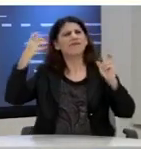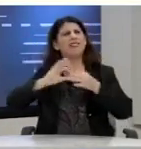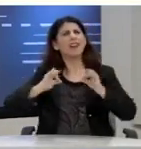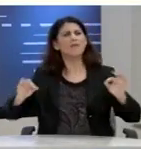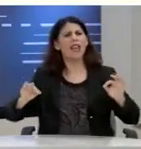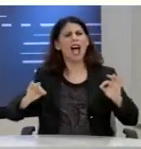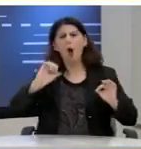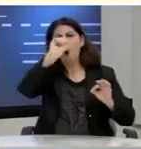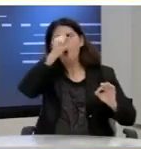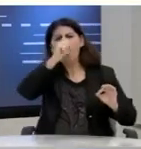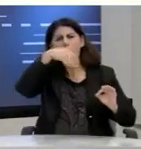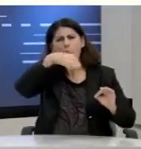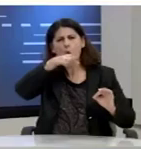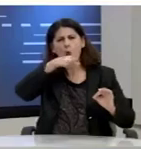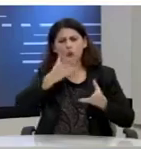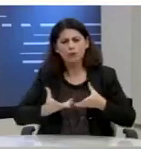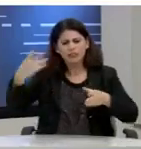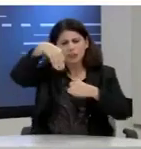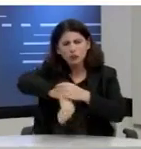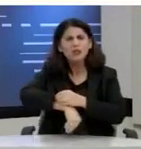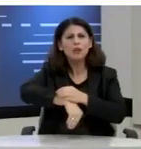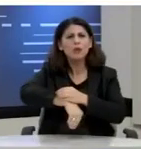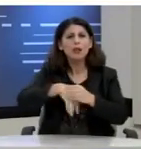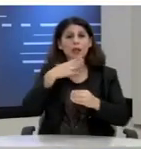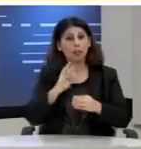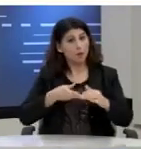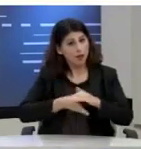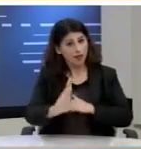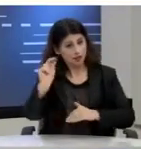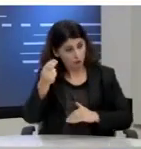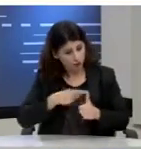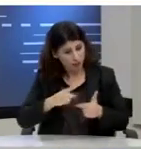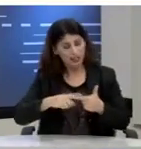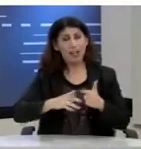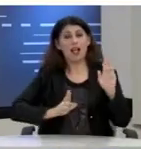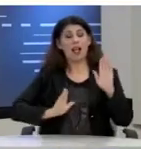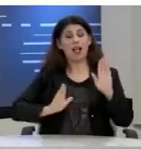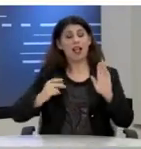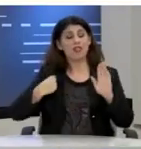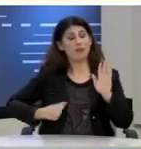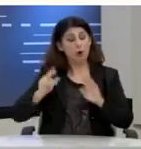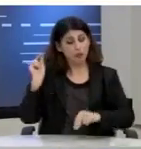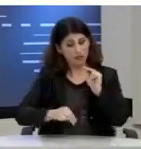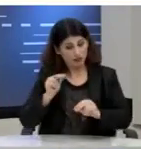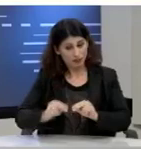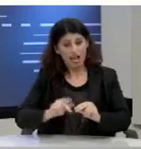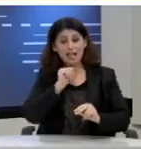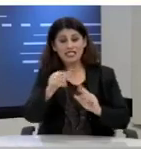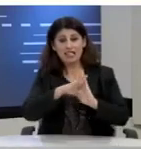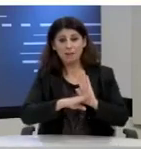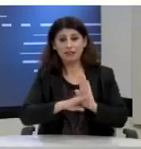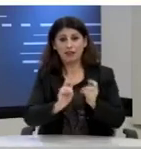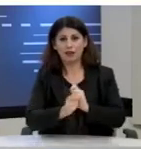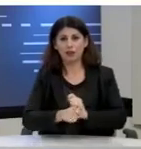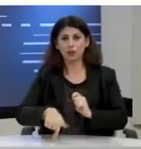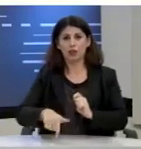περάσανε τη συμφωνία επιβουλή τους. Τους βάλαμε και κάνα δημοψήφισμα. Τους βάλαμε και κάνα συνταγματικές αλλαγές. Και τώρα εσείς